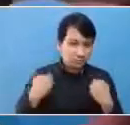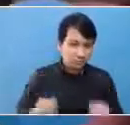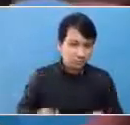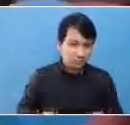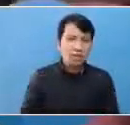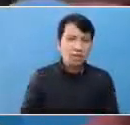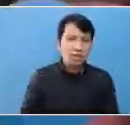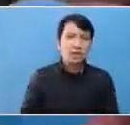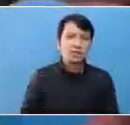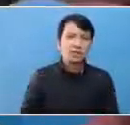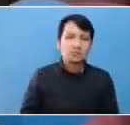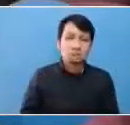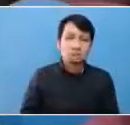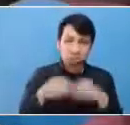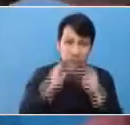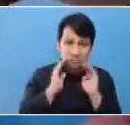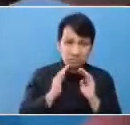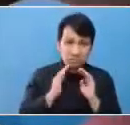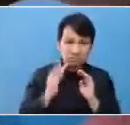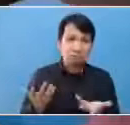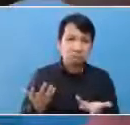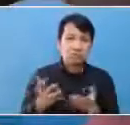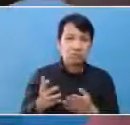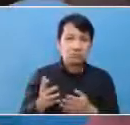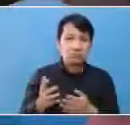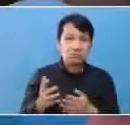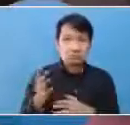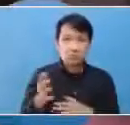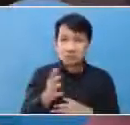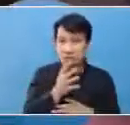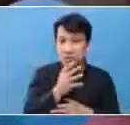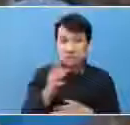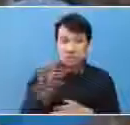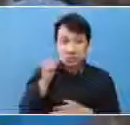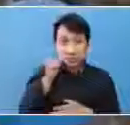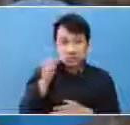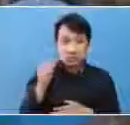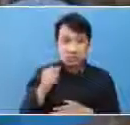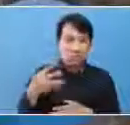kaya tumaas ang kaso ng bilang ng COVID-19 sa iba pang bahagi ng India.